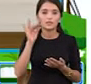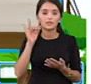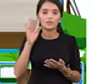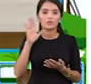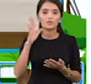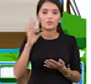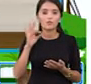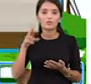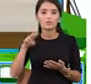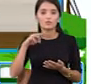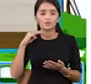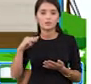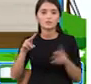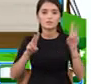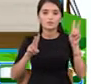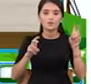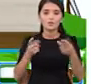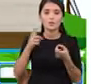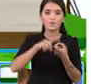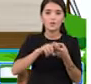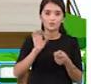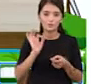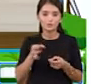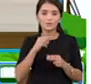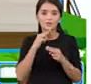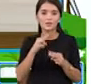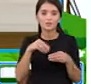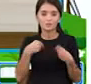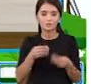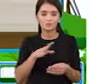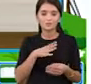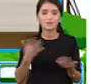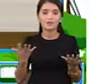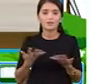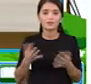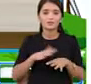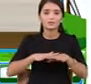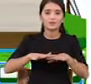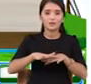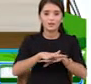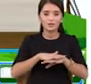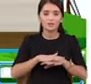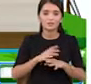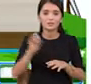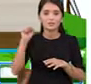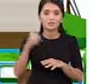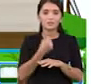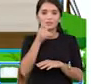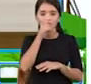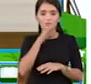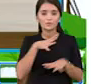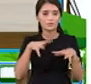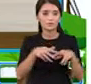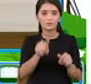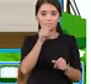rivoyatning sarlavhasi bilan ham bog'liq-a. Ahamiyat berdingizmi? Qanday xalqni yengib bo'lmas ekan?